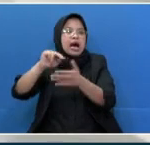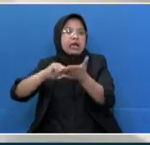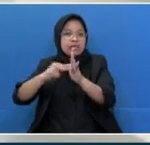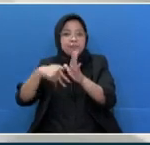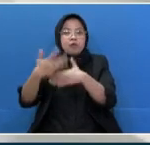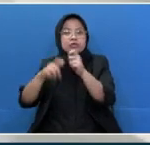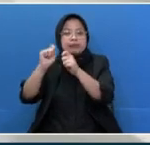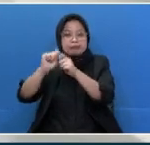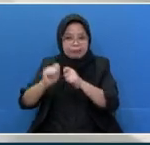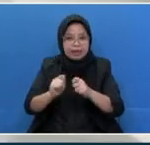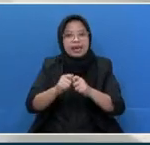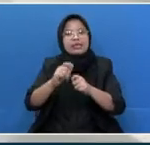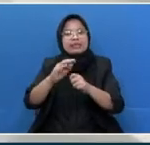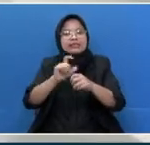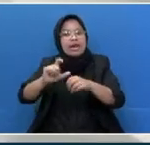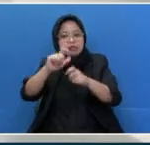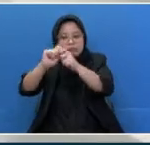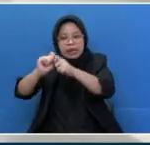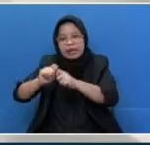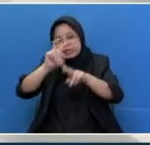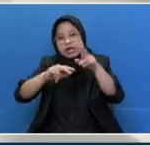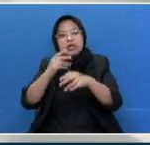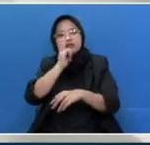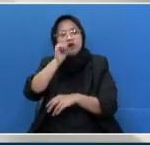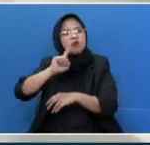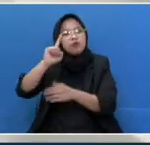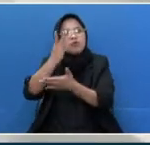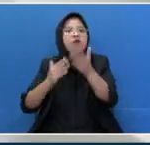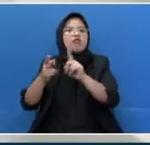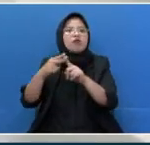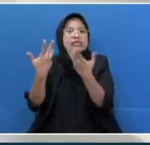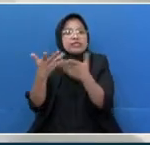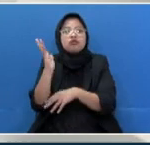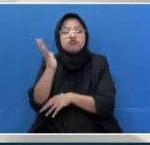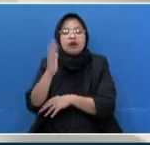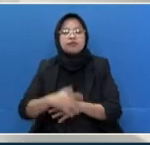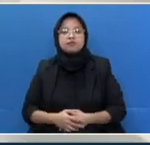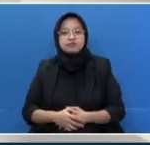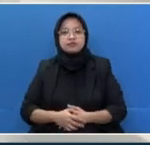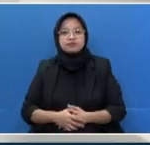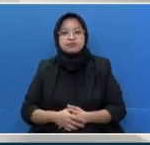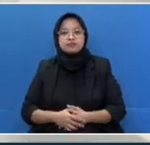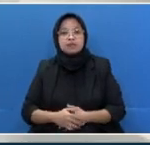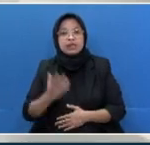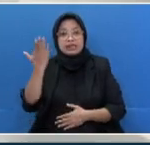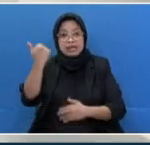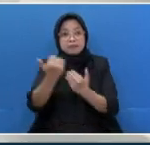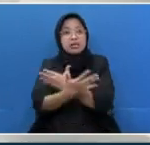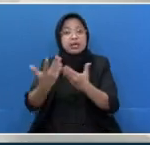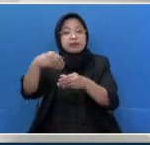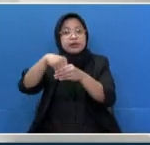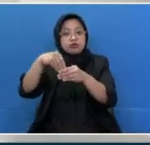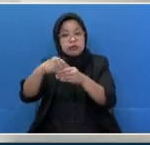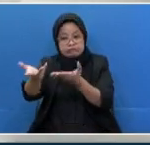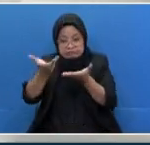sedang pengadaan suku cadang dan Insyaallah akan ee bisa diselesaikan di pertengahan Februari terhadap ee masukan dari masyarakat ee